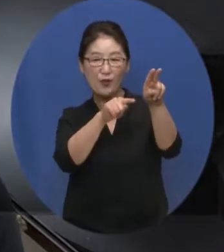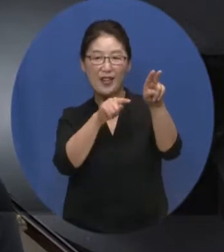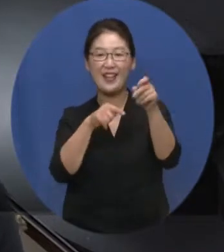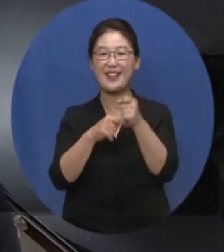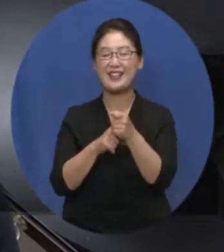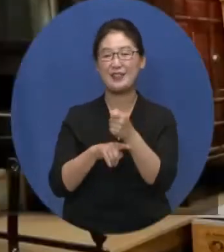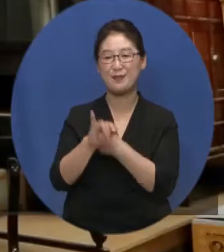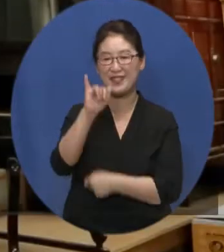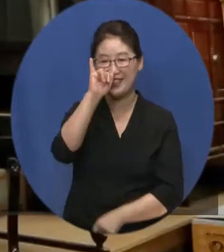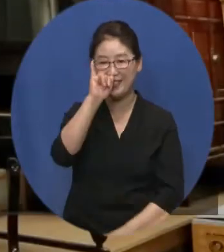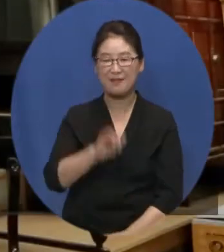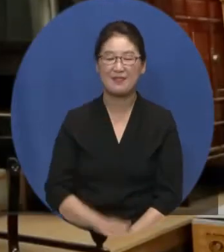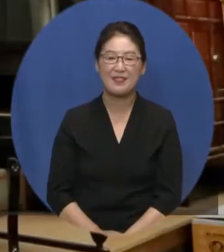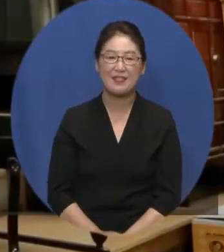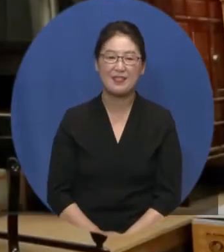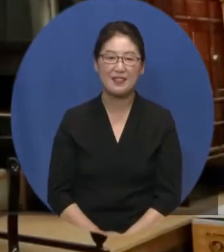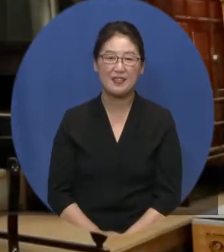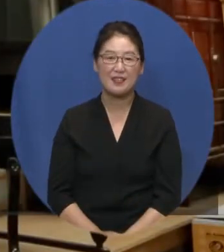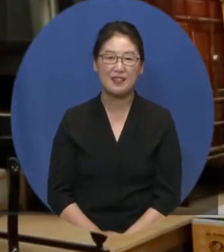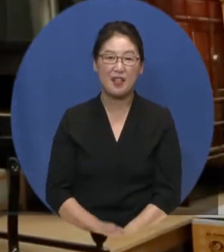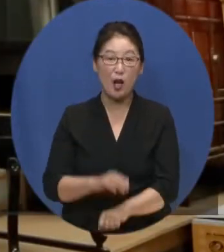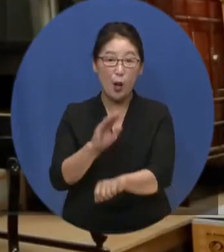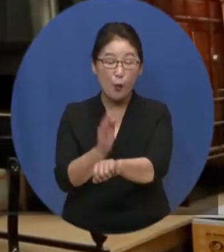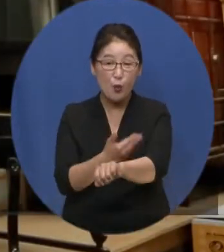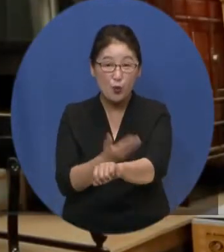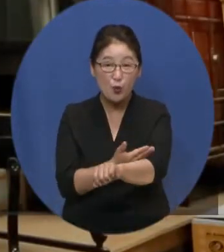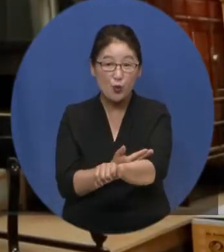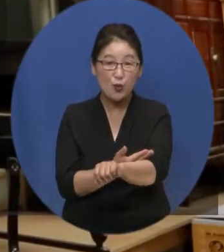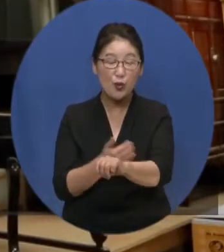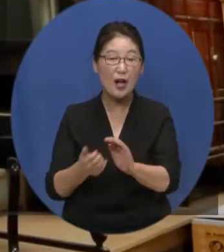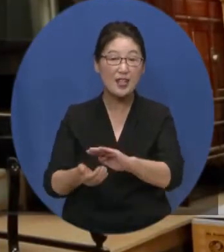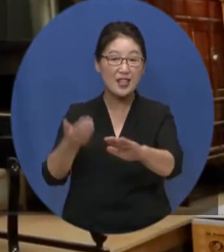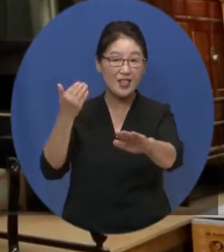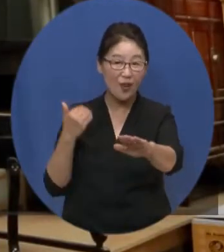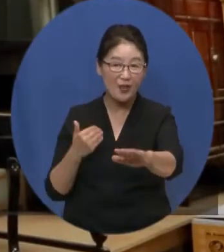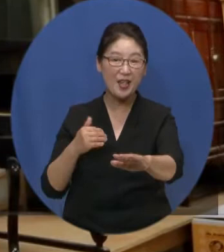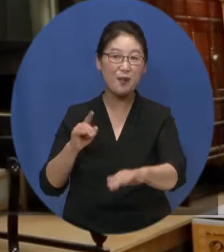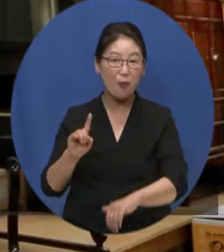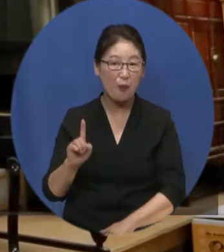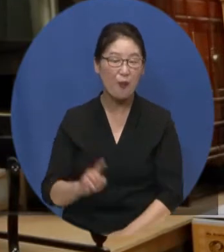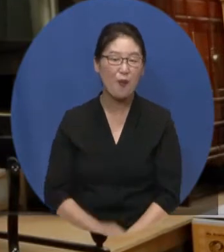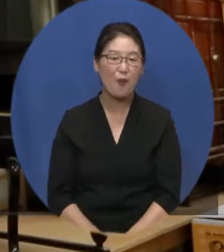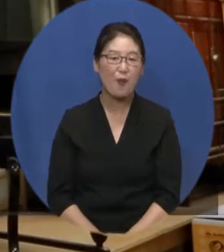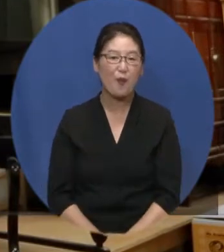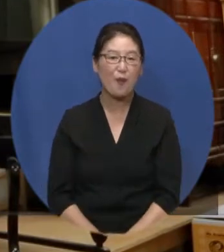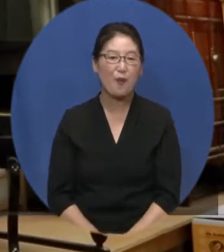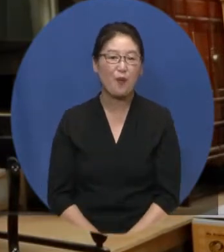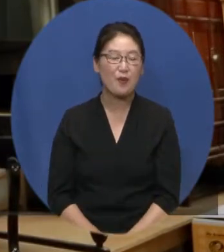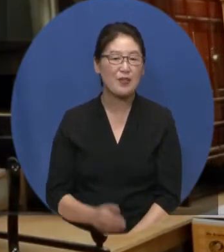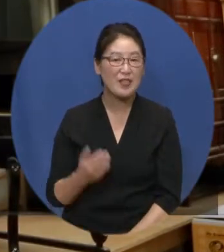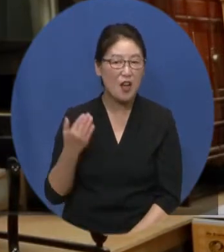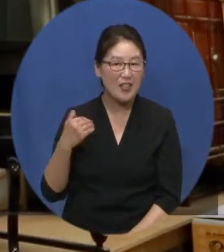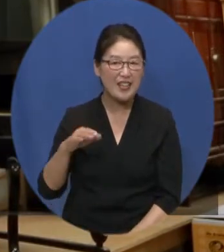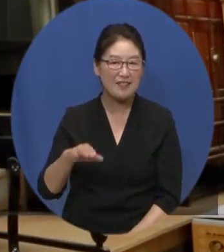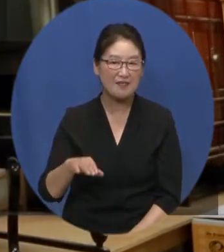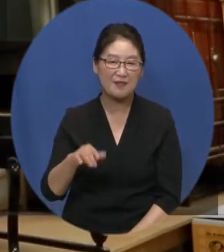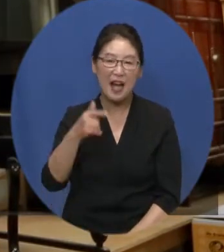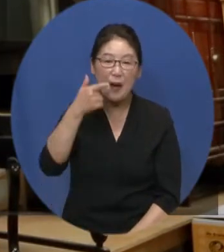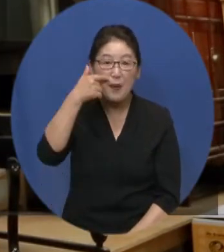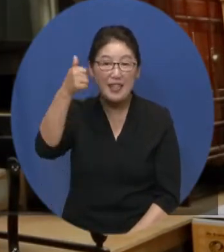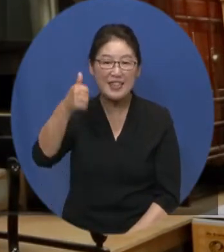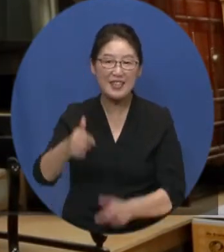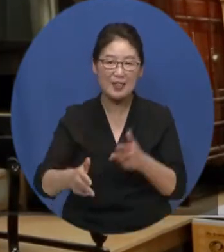거죠 목수를 스러운 함께 전에는 어떤 일을 하셨나요 처음에는 네 아버지